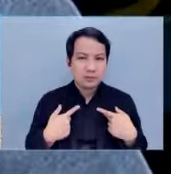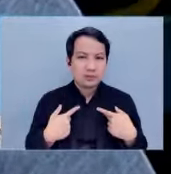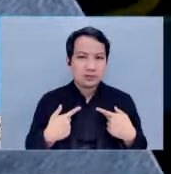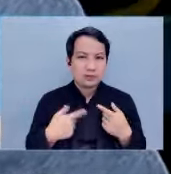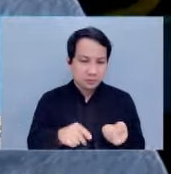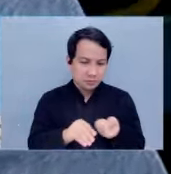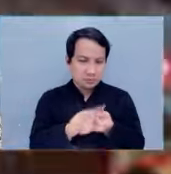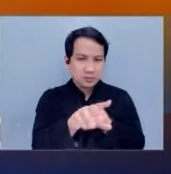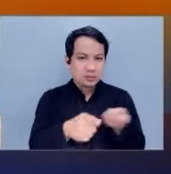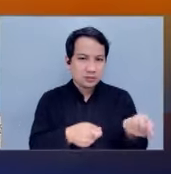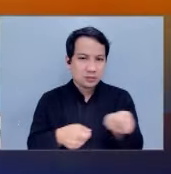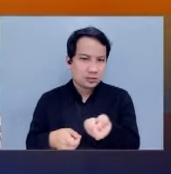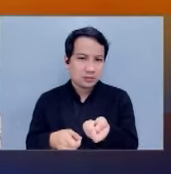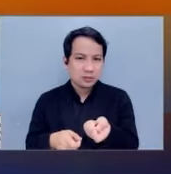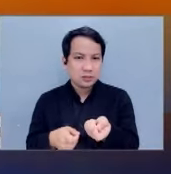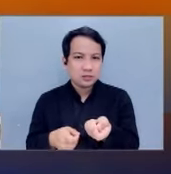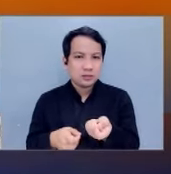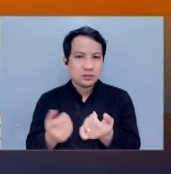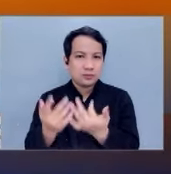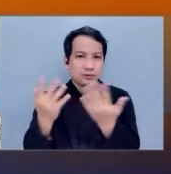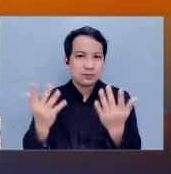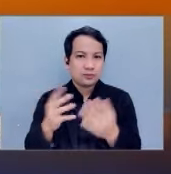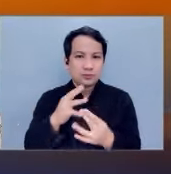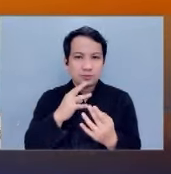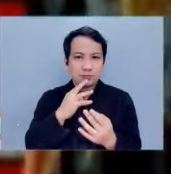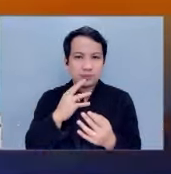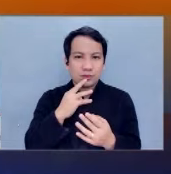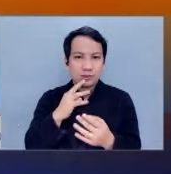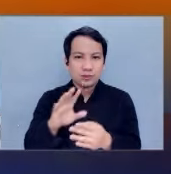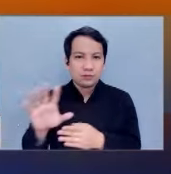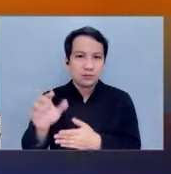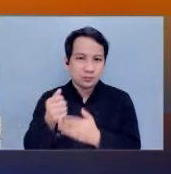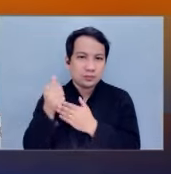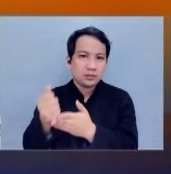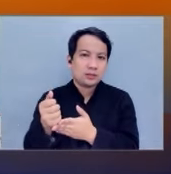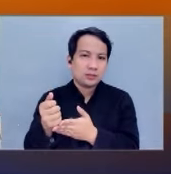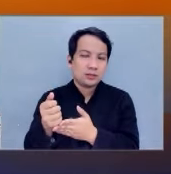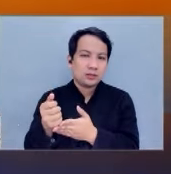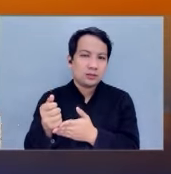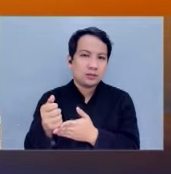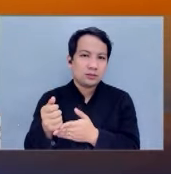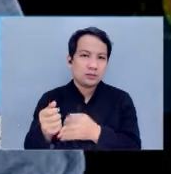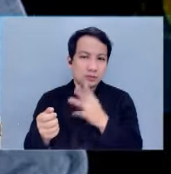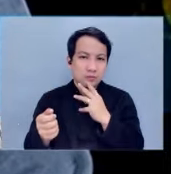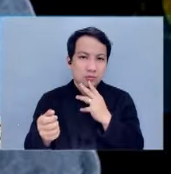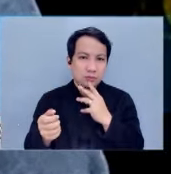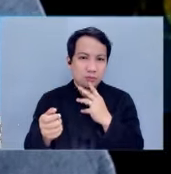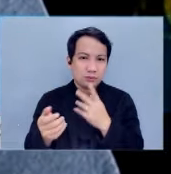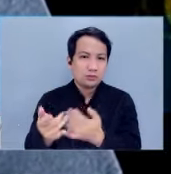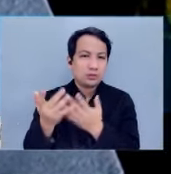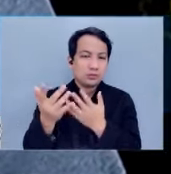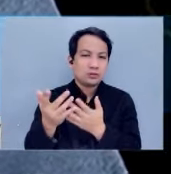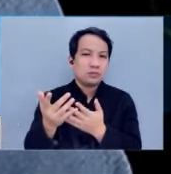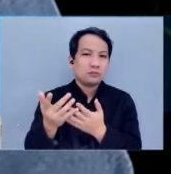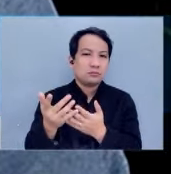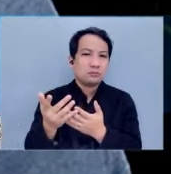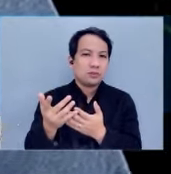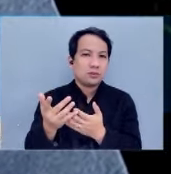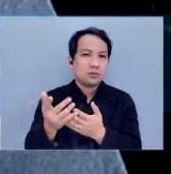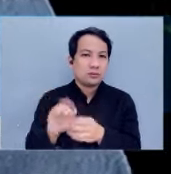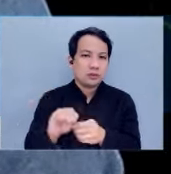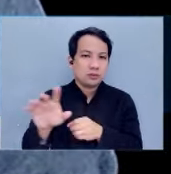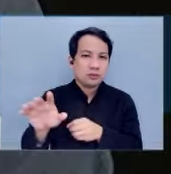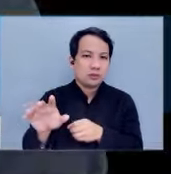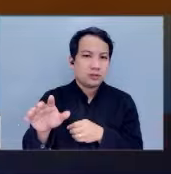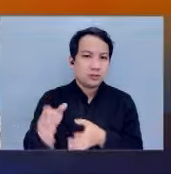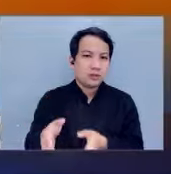kaming fire water station dyan. Tumulong naman, nagbigay ng tubig. Tapos yung fire extinguisher,